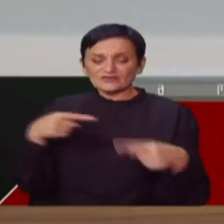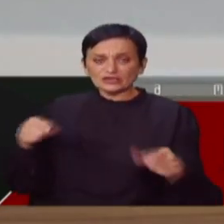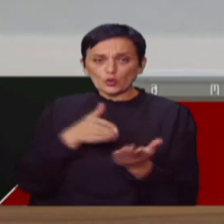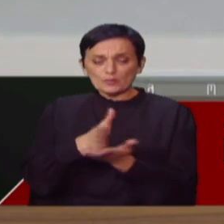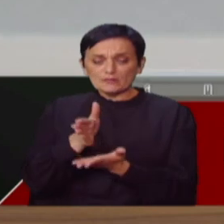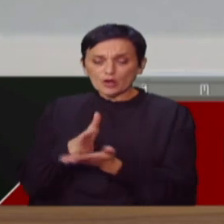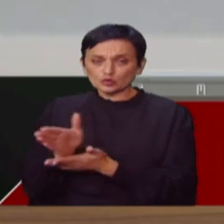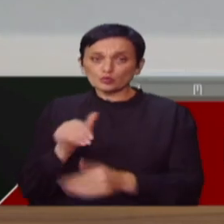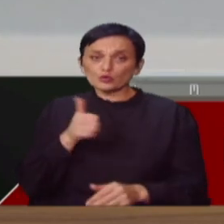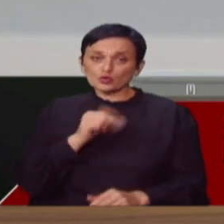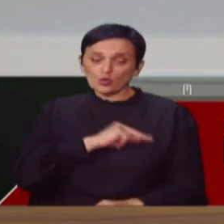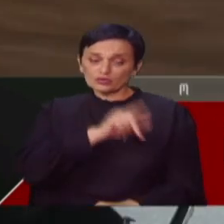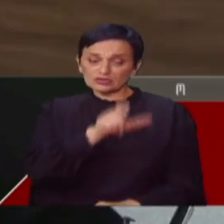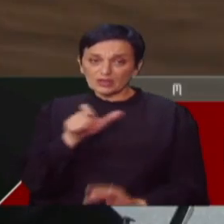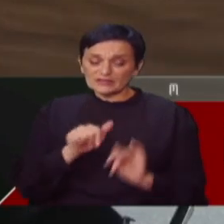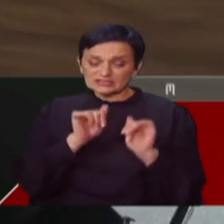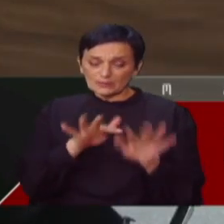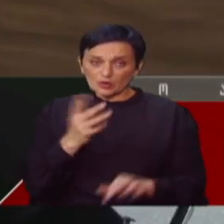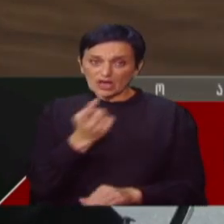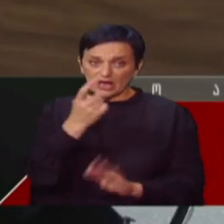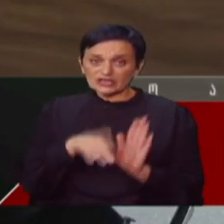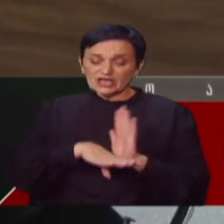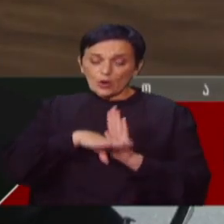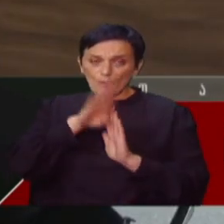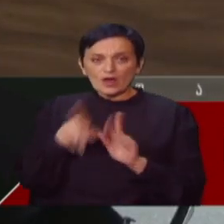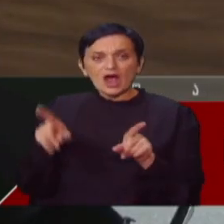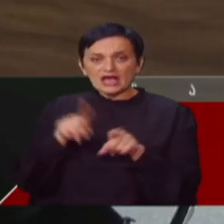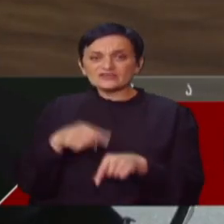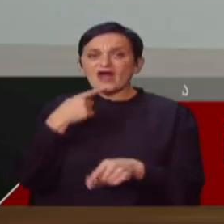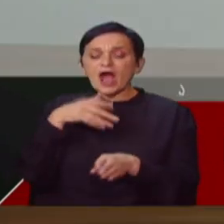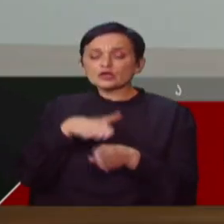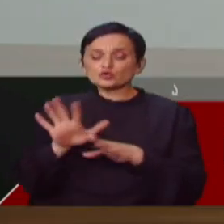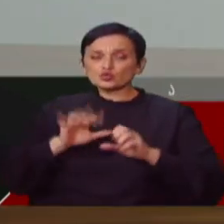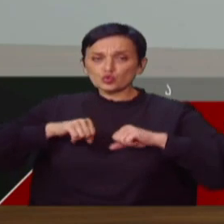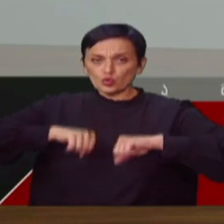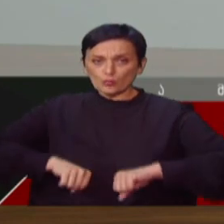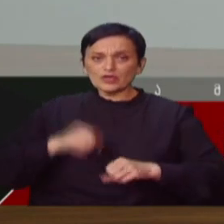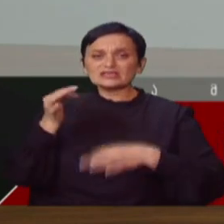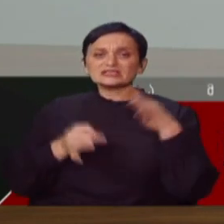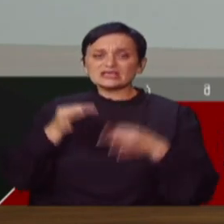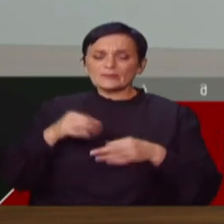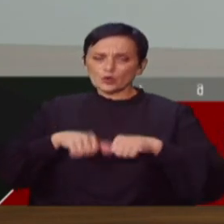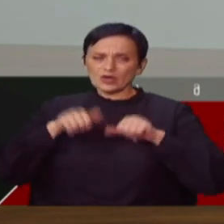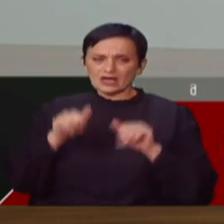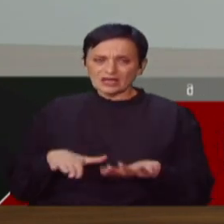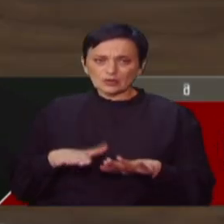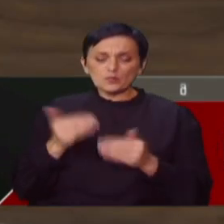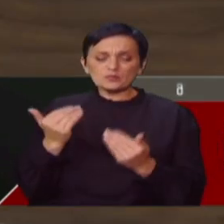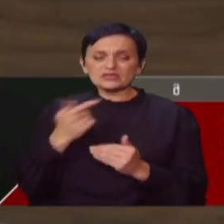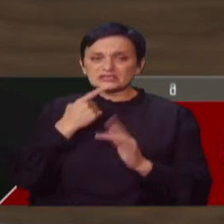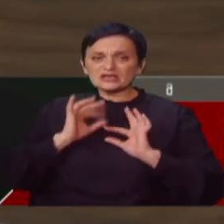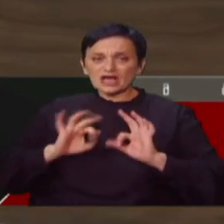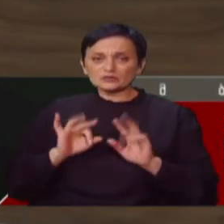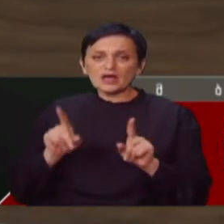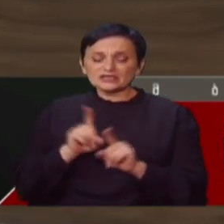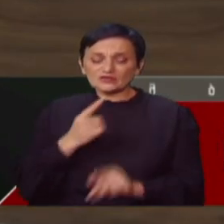მიმართულებით როგორც თანამშრომელთა საქმიანობის ხარისხის გაუმჯობესებაზე ასევე არასრულწლოვანთა უფლებებზე სასამართლო გადაწყვეტილებებზე მისივე განცხადებით